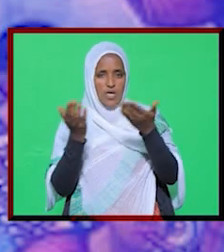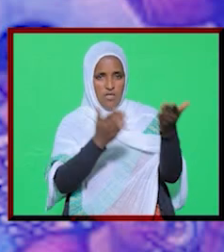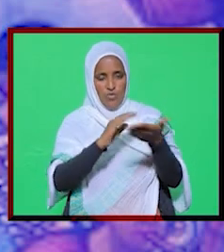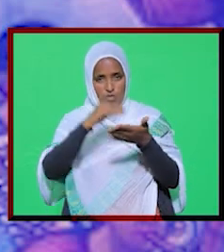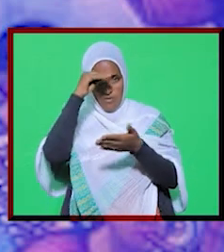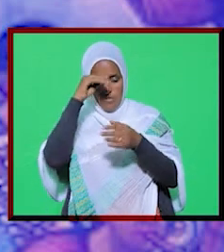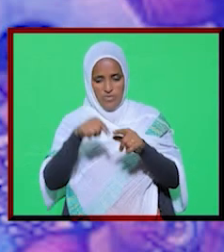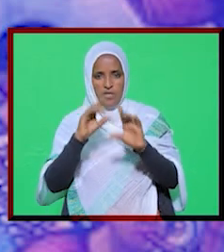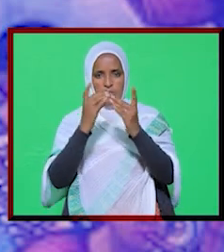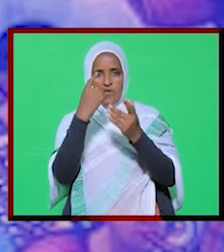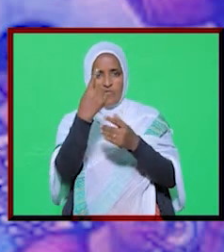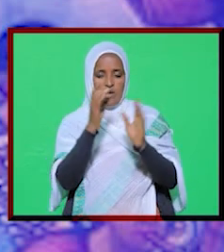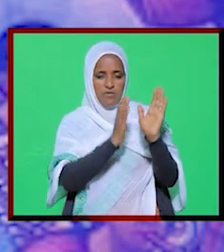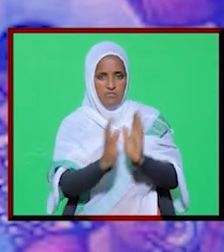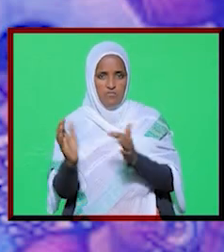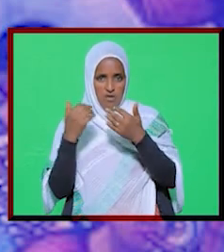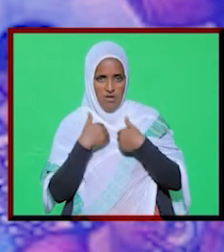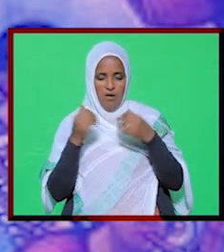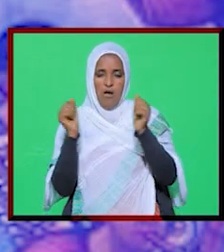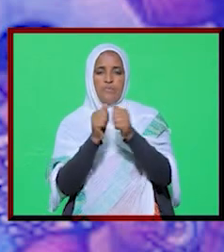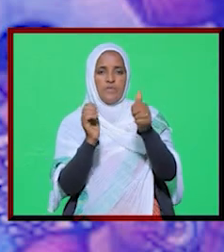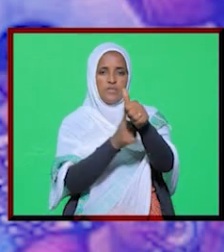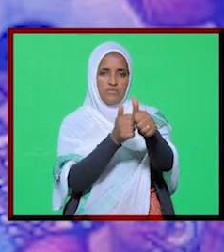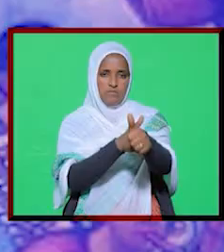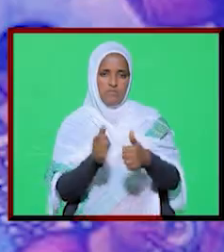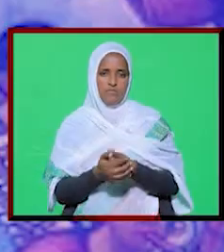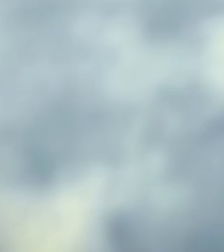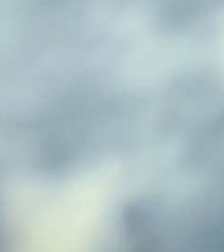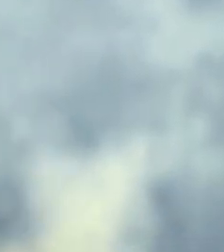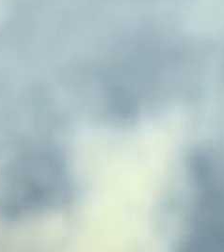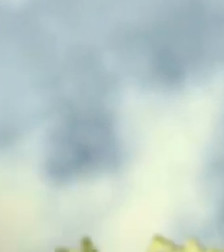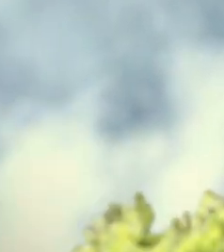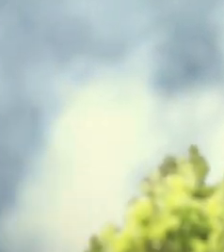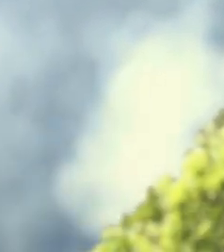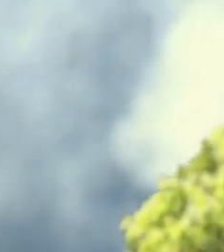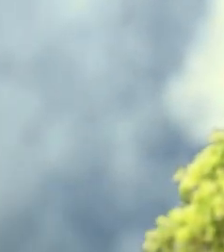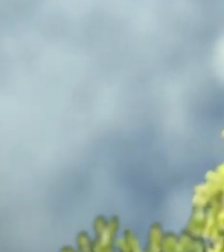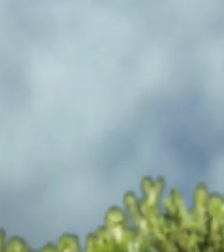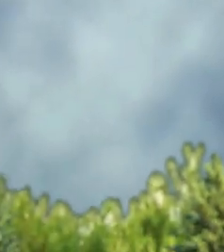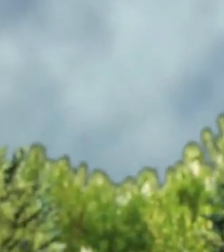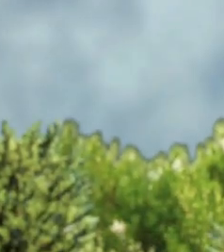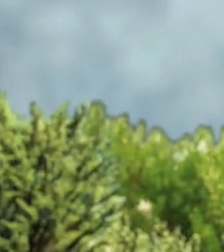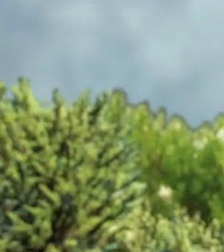ሄኖክ ኃይሌ የቀረበውን ትምህርት ለዛሬ በክፍል አንድ አዘጋጅተንላችኋል አብረን እንከታተል።